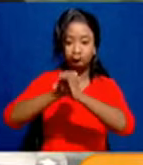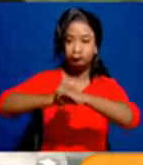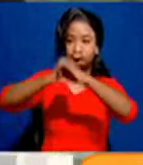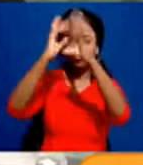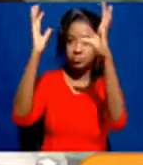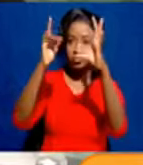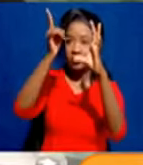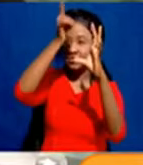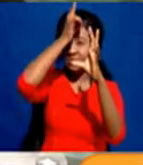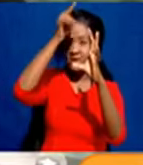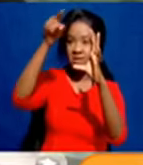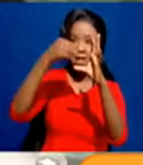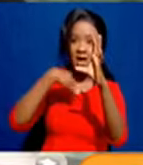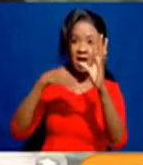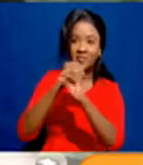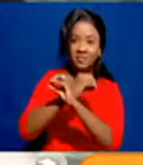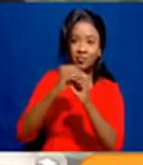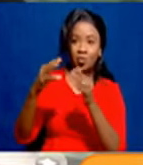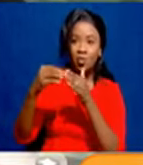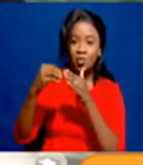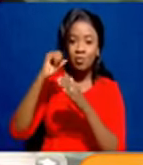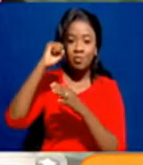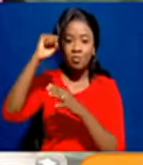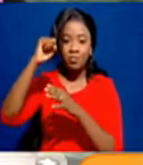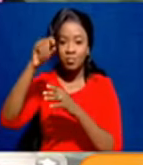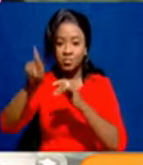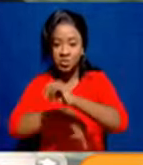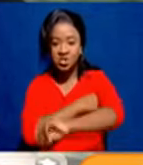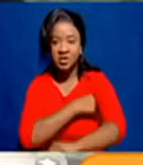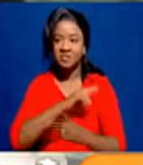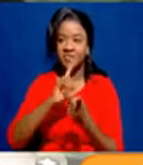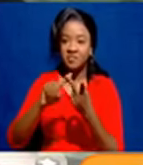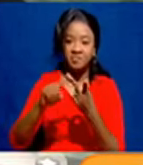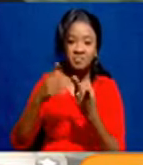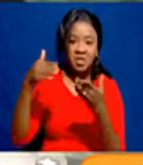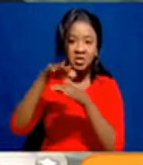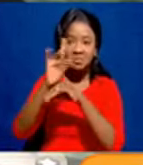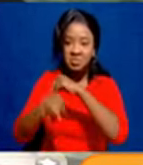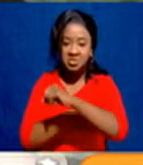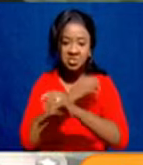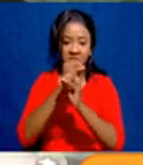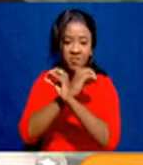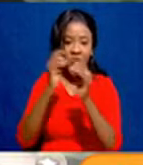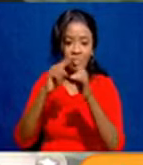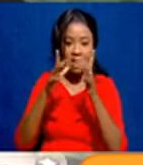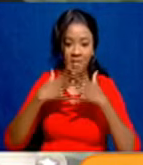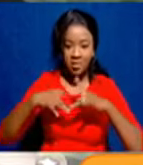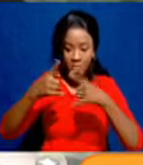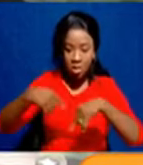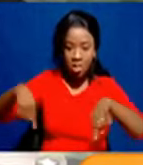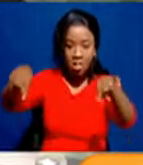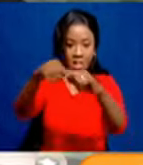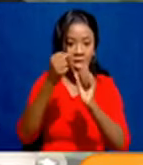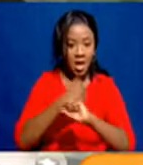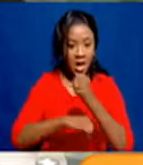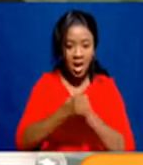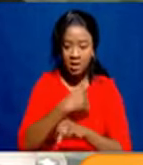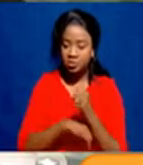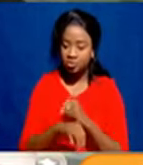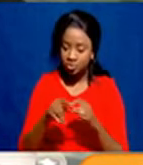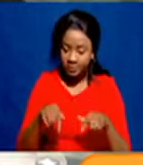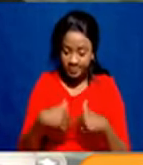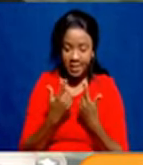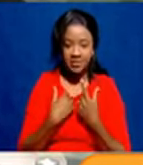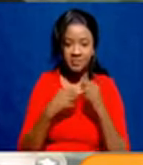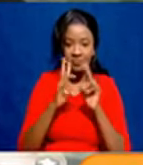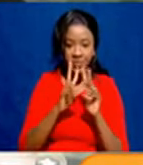kijiji kisichokuwa na viongozi wa utawala kama vile chifu au naibu wake, ila wakazi wanachukua hatua ya kudumisha amani na